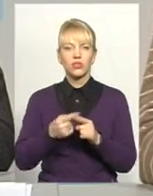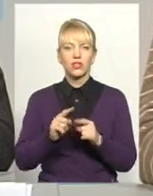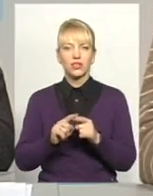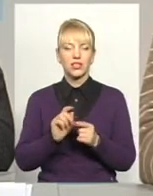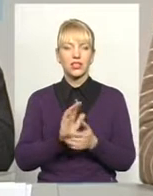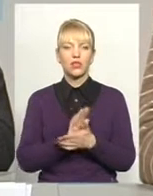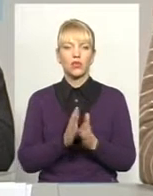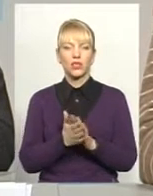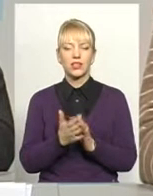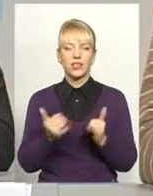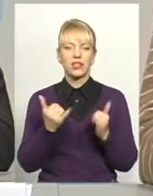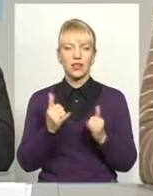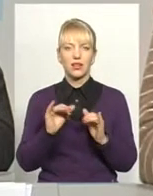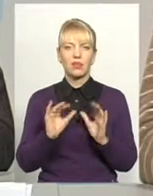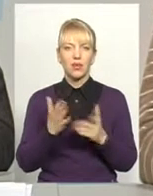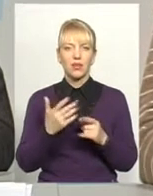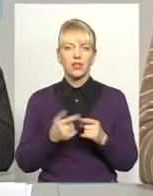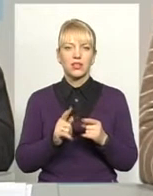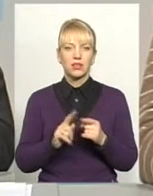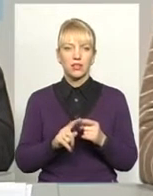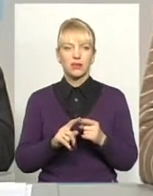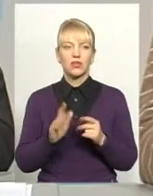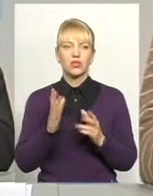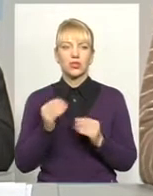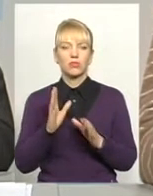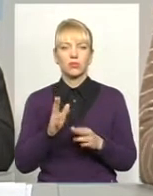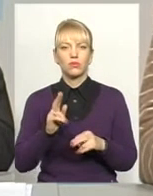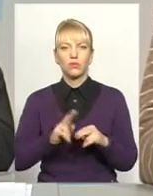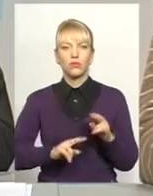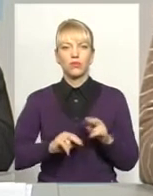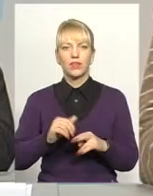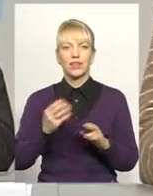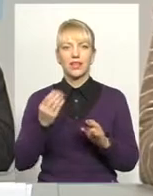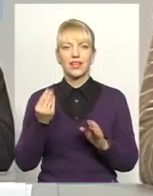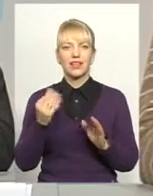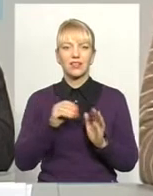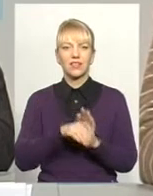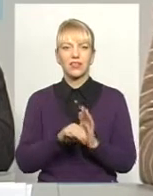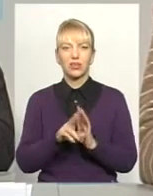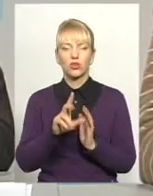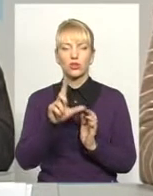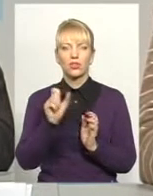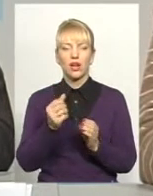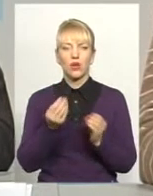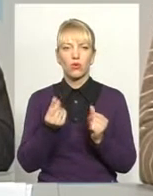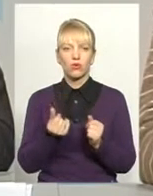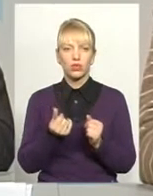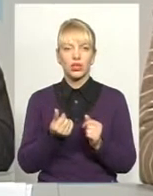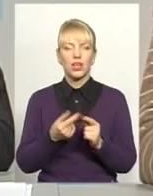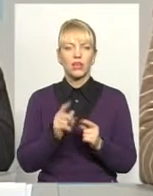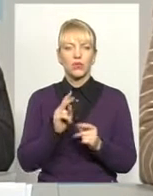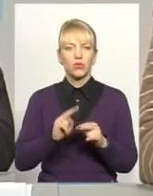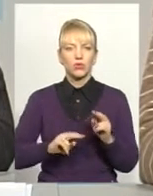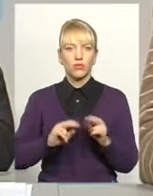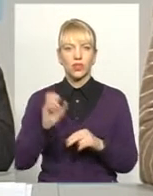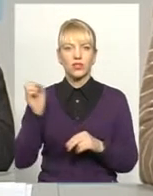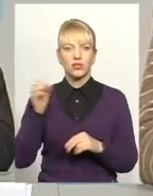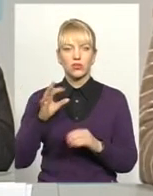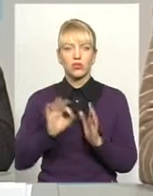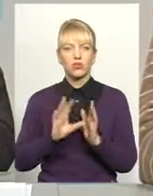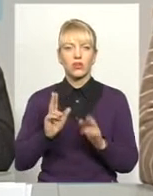момент йде вже питання, хочуть ще одну побудувати інвестори, які за кошти яких будували сонячну електростанцію в